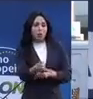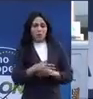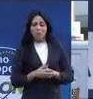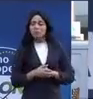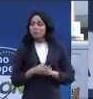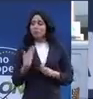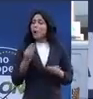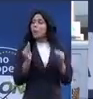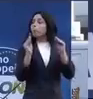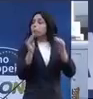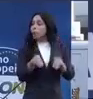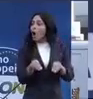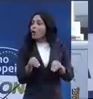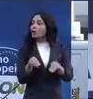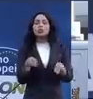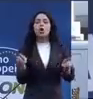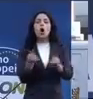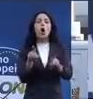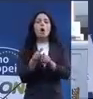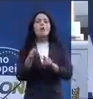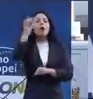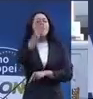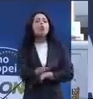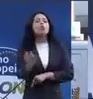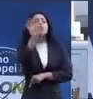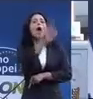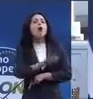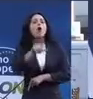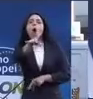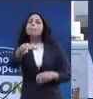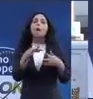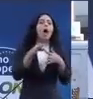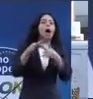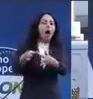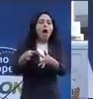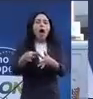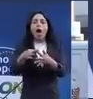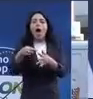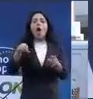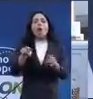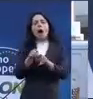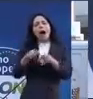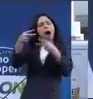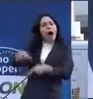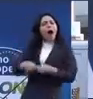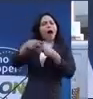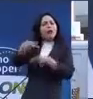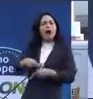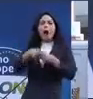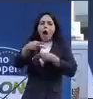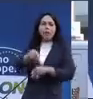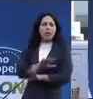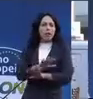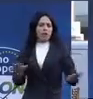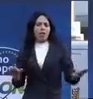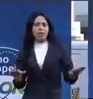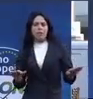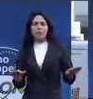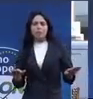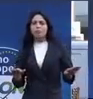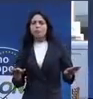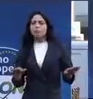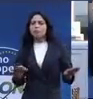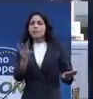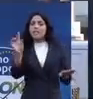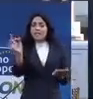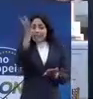è un posto che è stato il motore culturale dell'Europa e lo è stato per molti anni e se